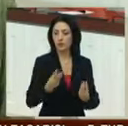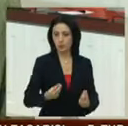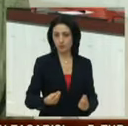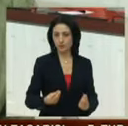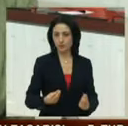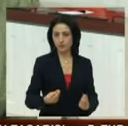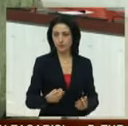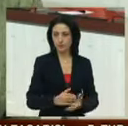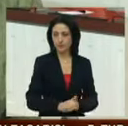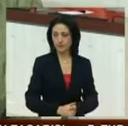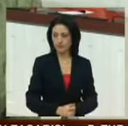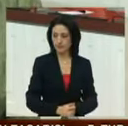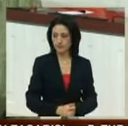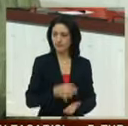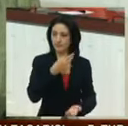Teşekkür ederim.